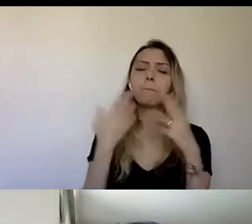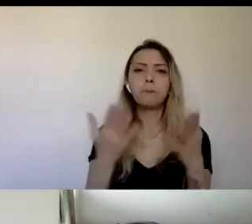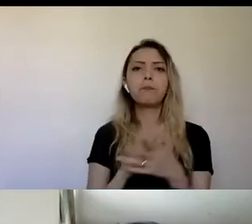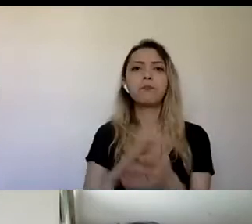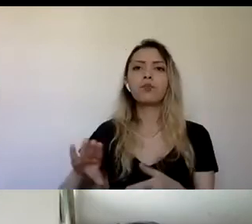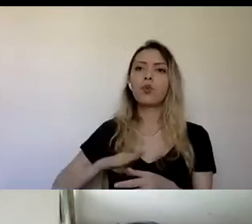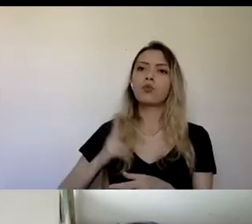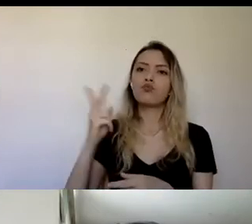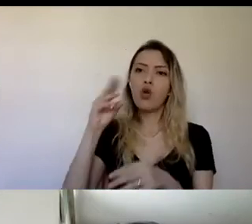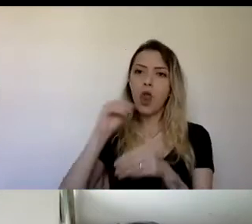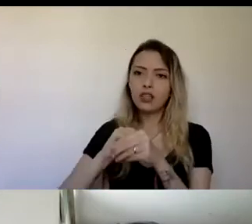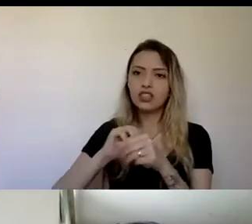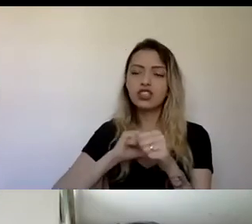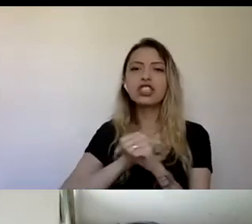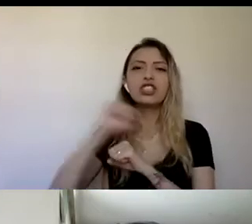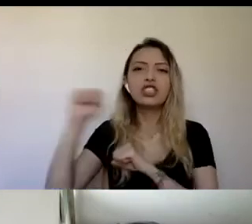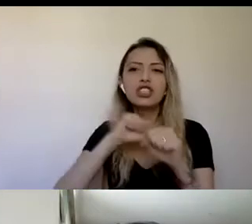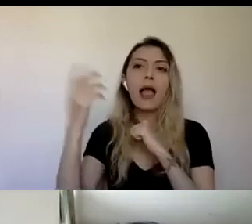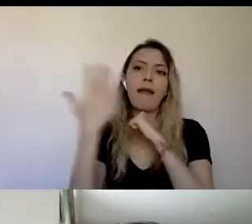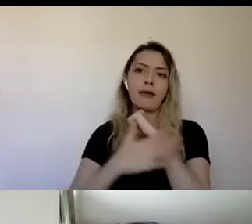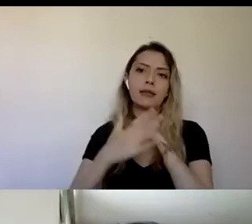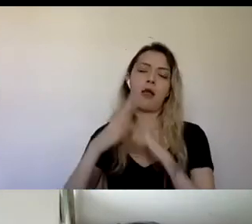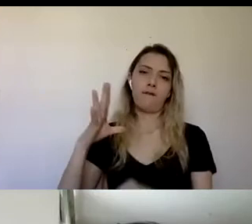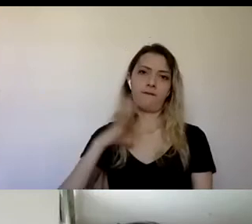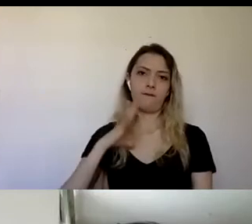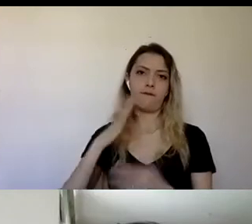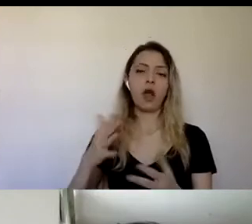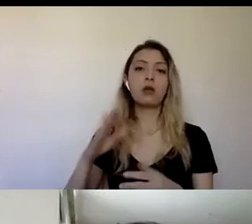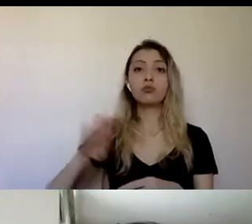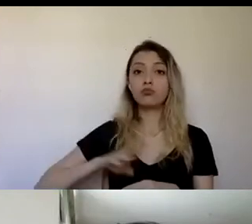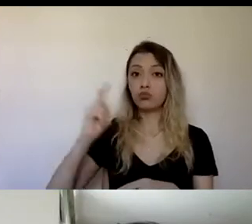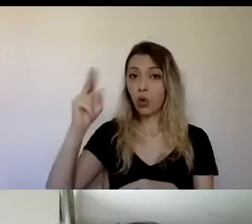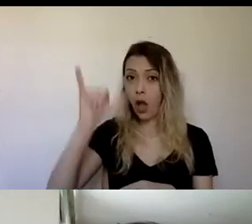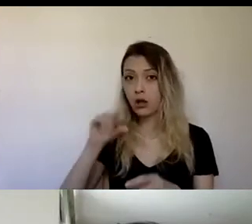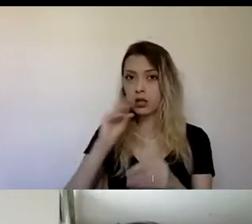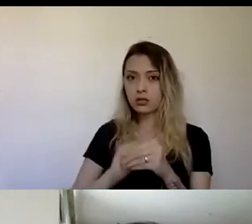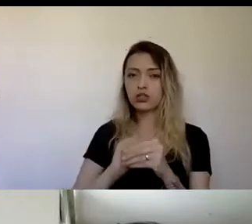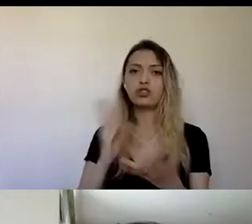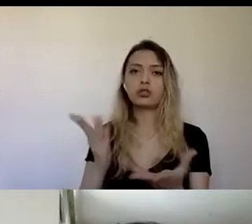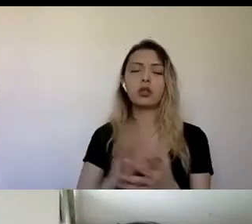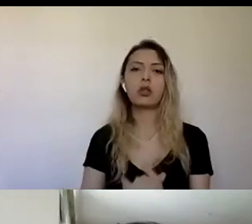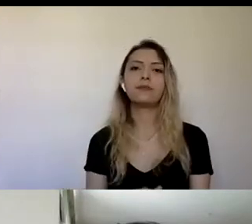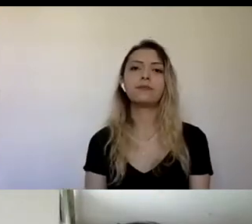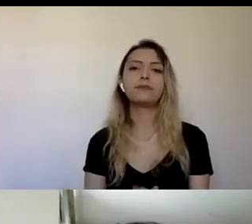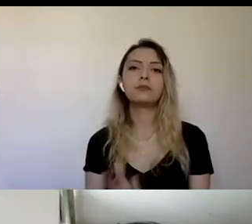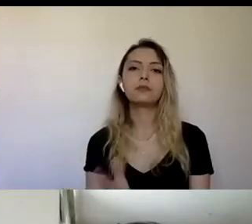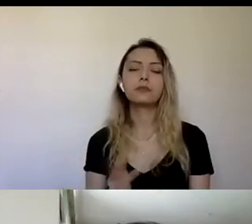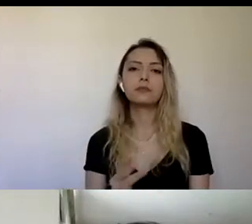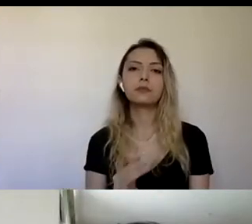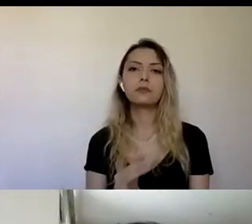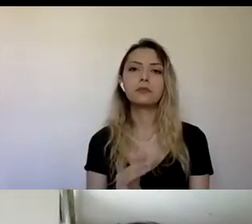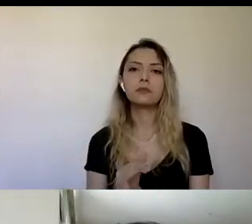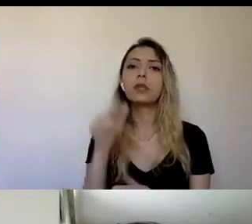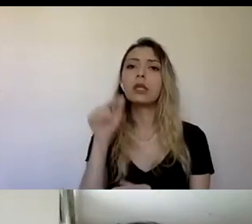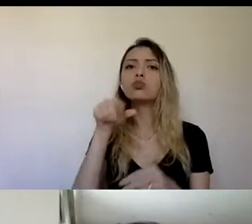çocuğa şiddet yasağı diye bir yasak var çocuk haklarına dair sözleşmenin içerisinde. Bunun için neler